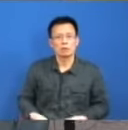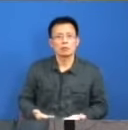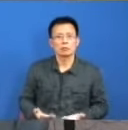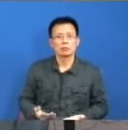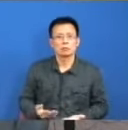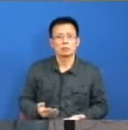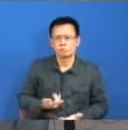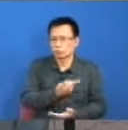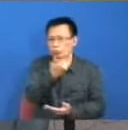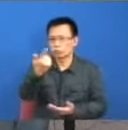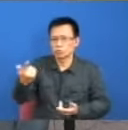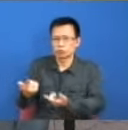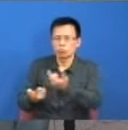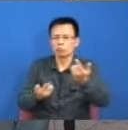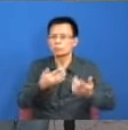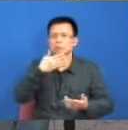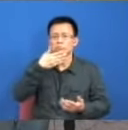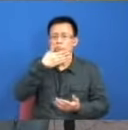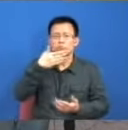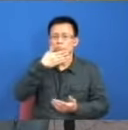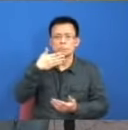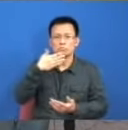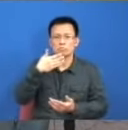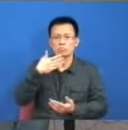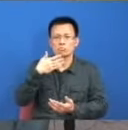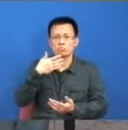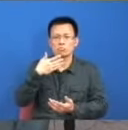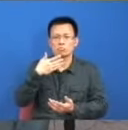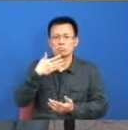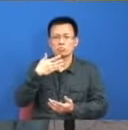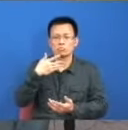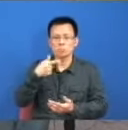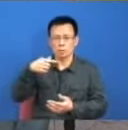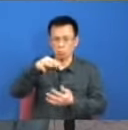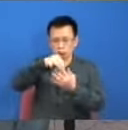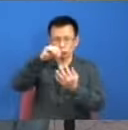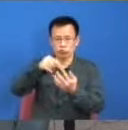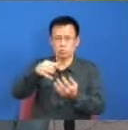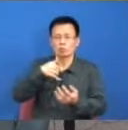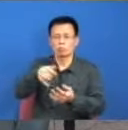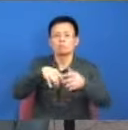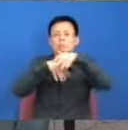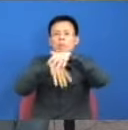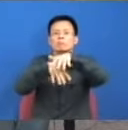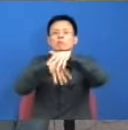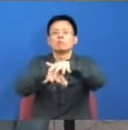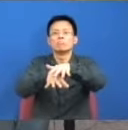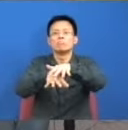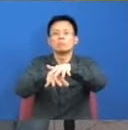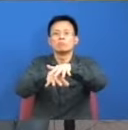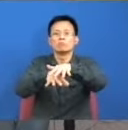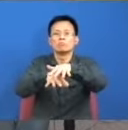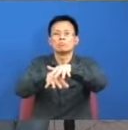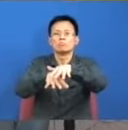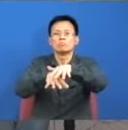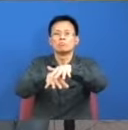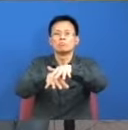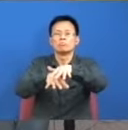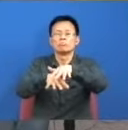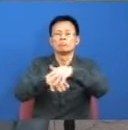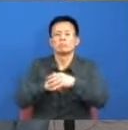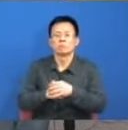嘅年輕人，佢寧願佢哋選擇去得苦道中，即係破壞你嘅，即係所謂佢哋嘅